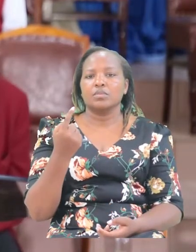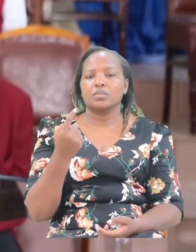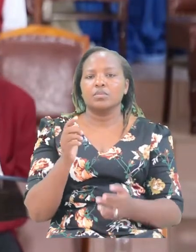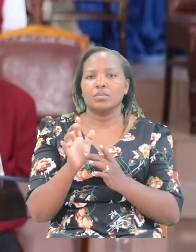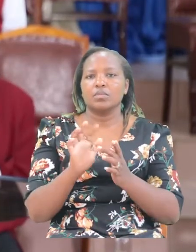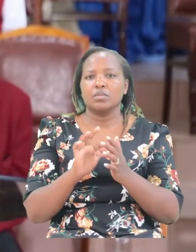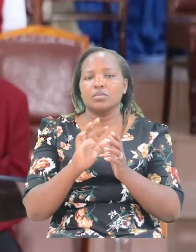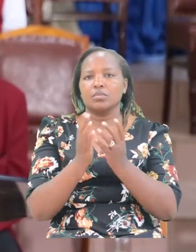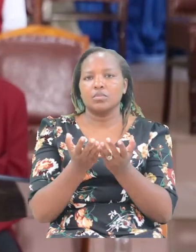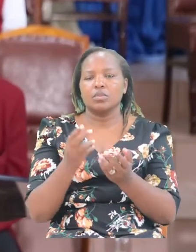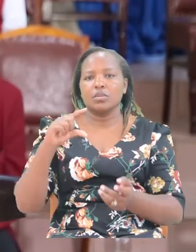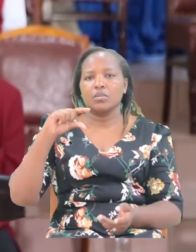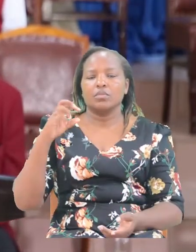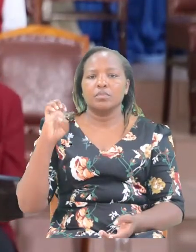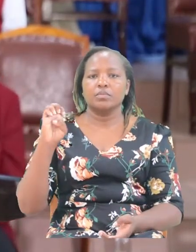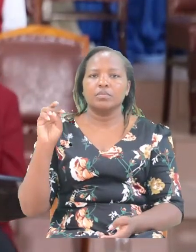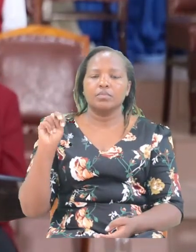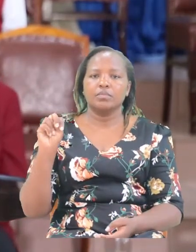kitabu cha Mwanzo